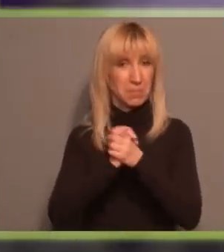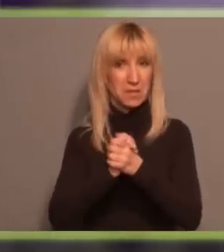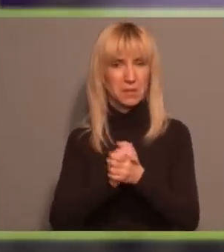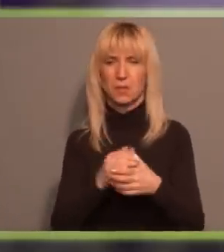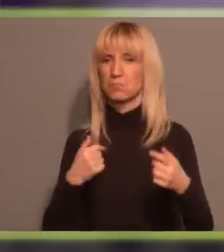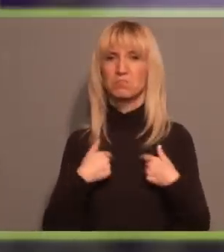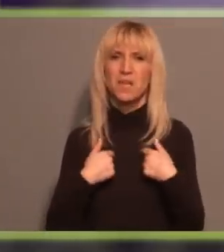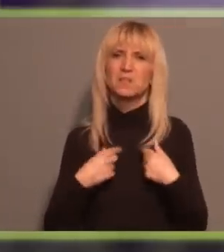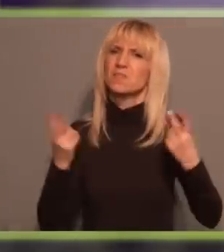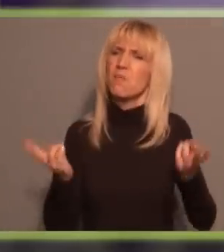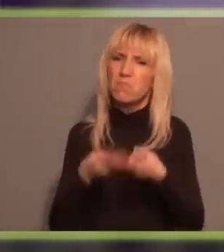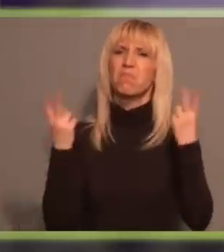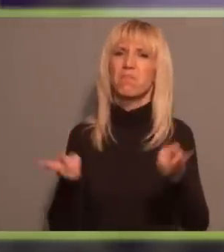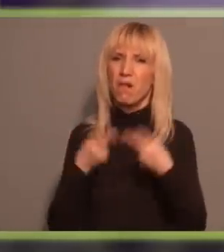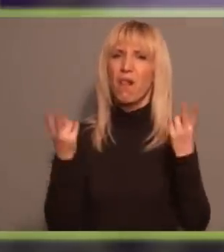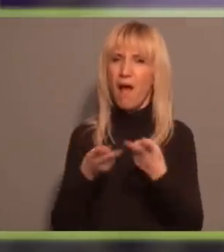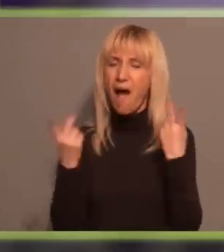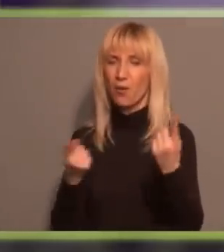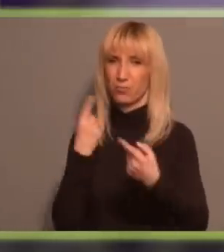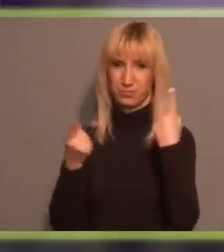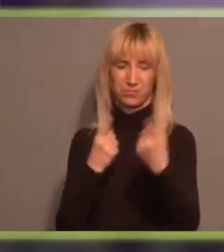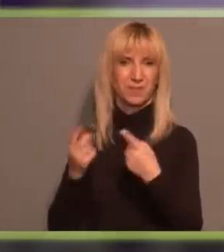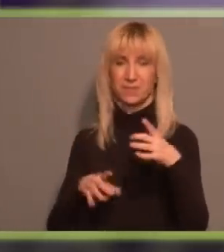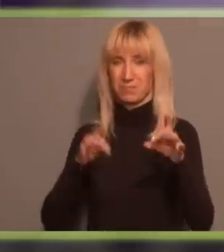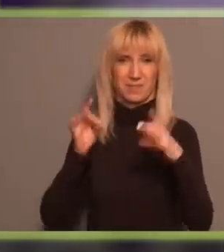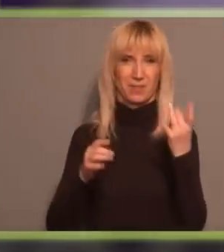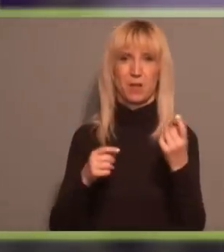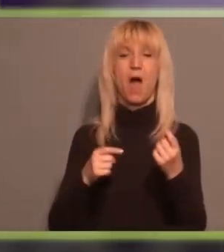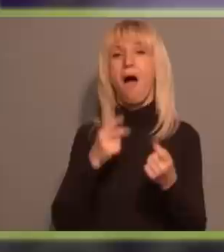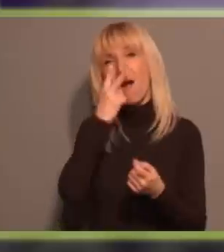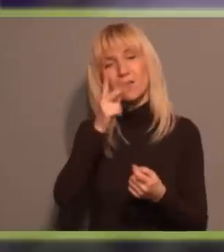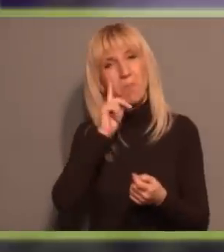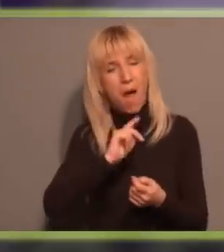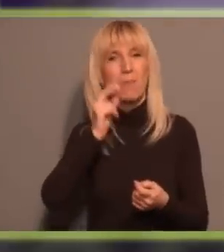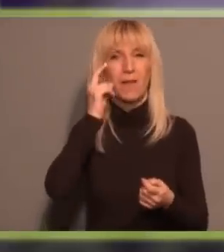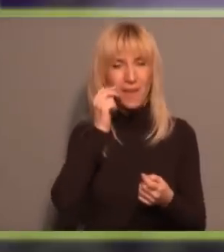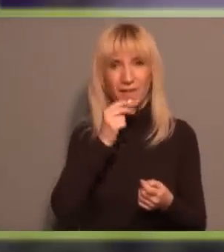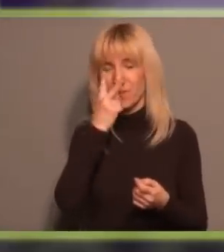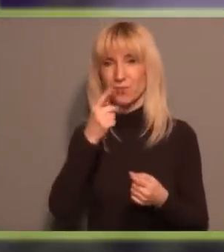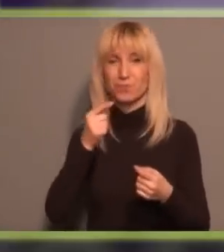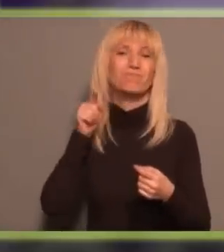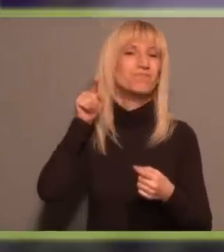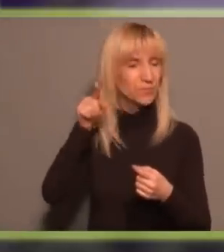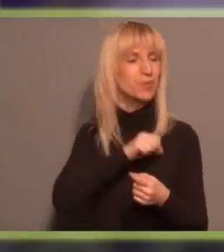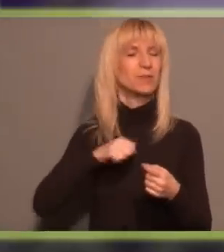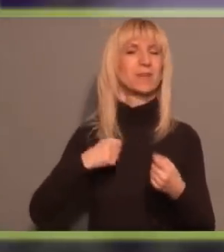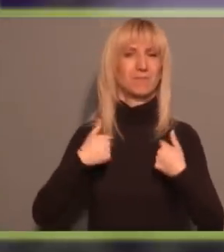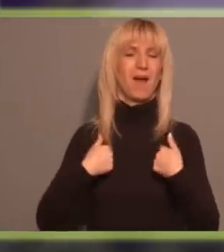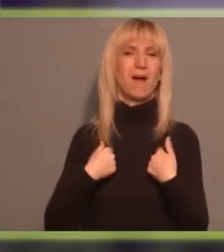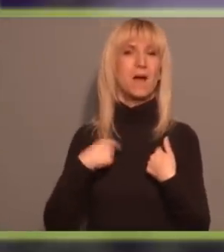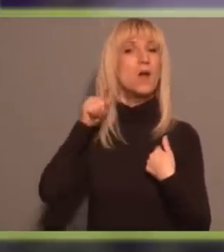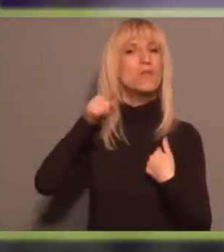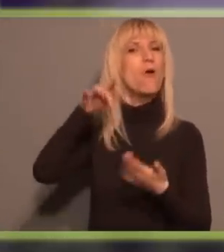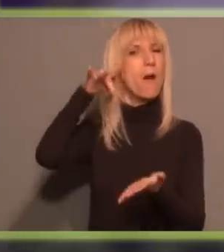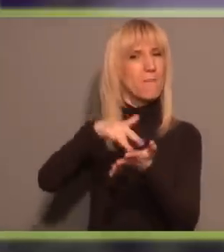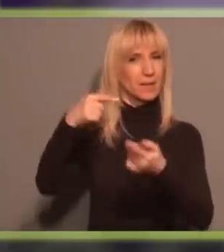Mnogo sam se lako snašla i ja sam rekao, vidiš mama, tata, to je, to sam ja, to je